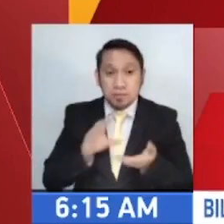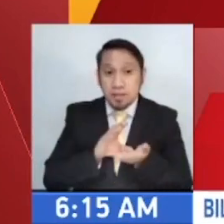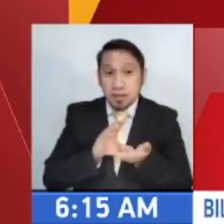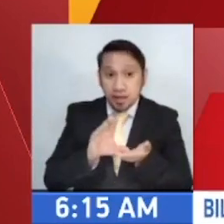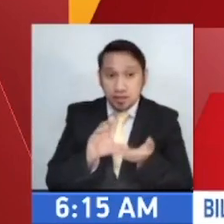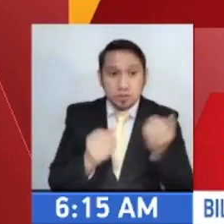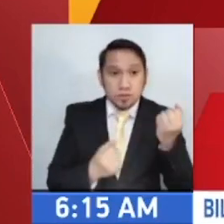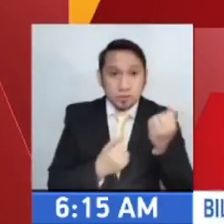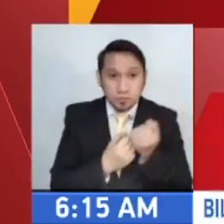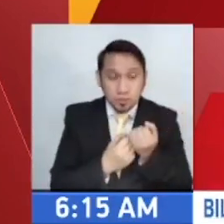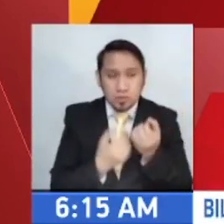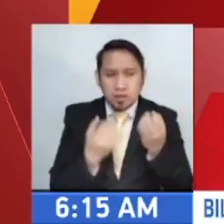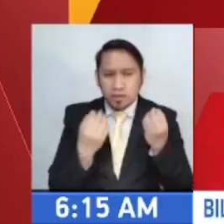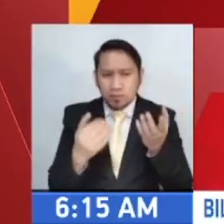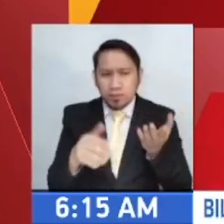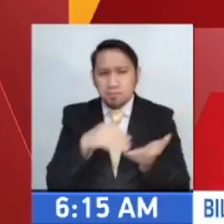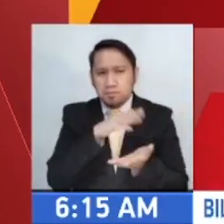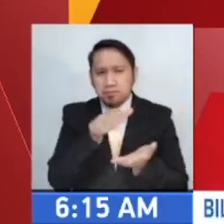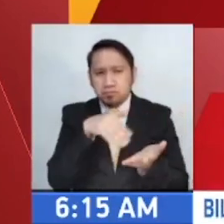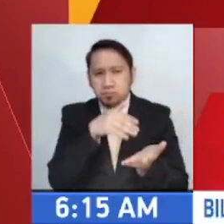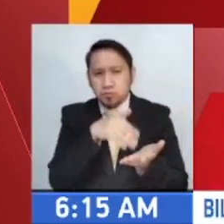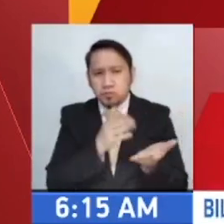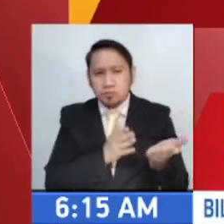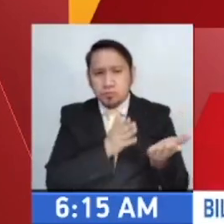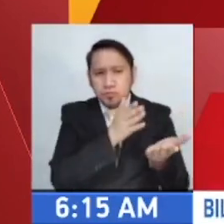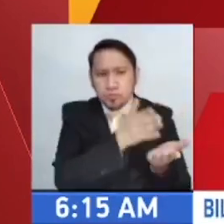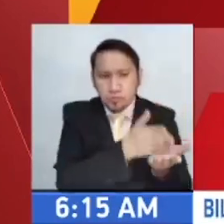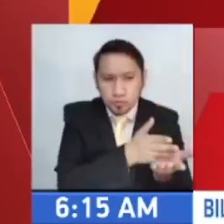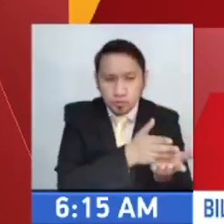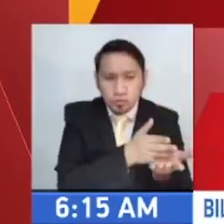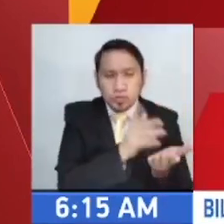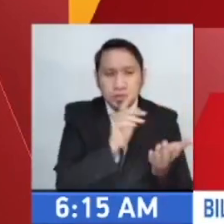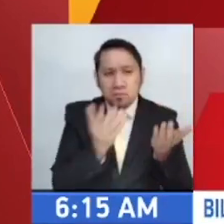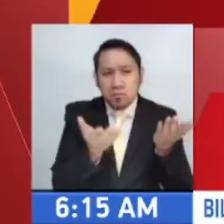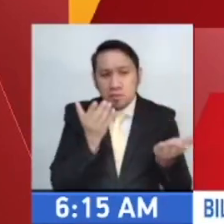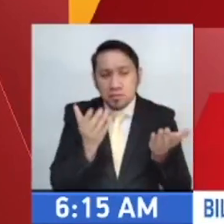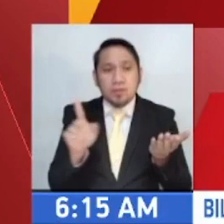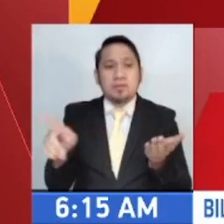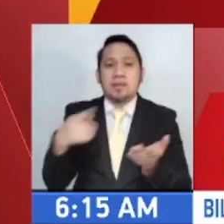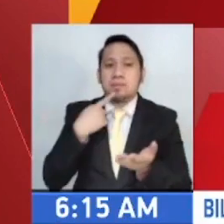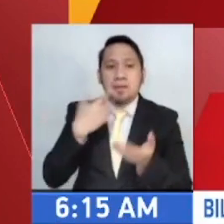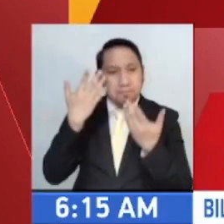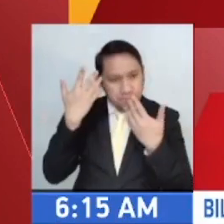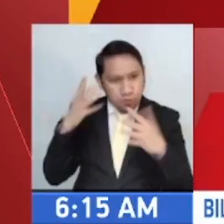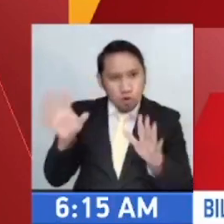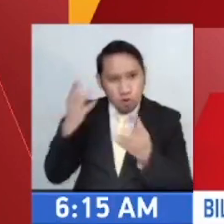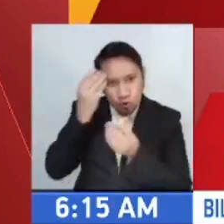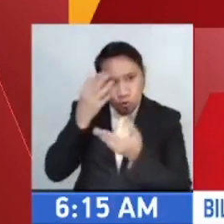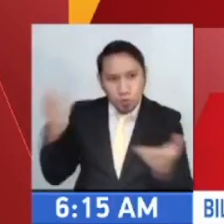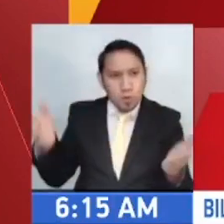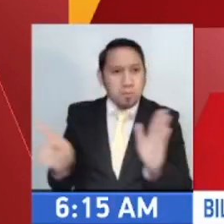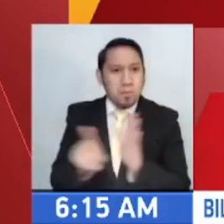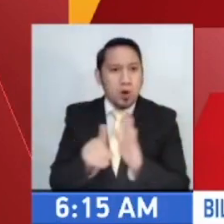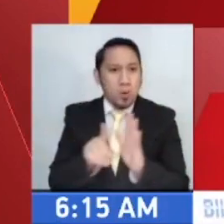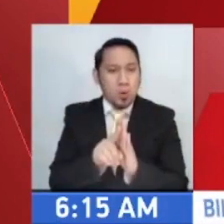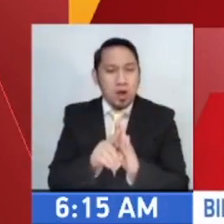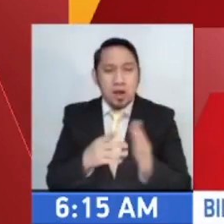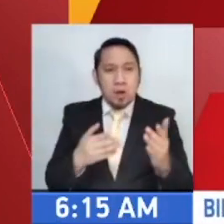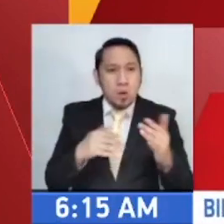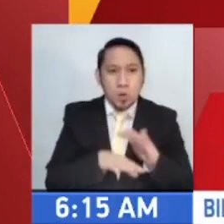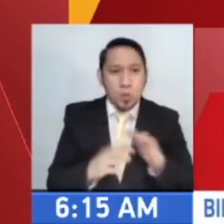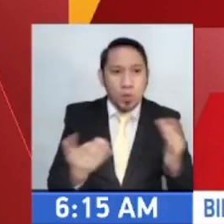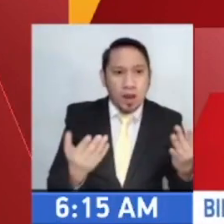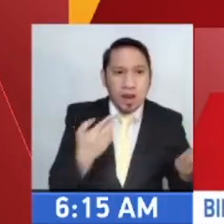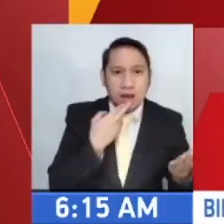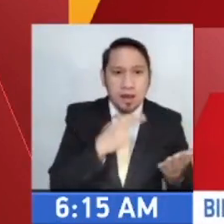office para magbaka sakali kahit pa nag-anunsyo na sila na bawal ang walk-in. Sa Kasiguran Aurora, ilang senior citizen ang pinauwi dahil